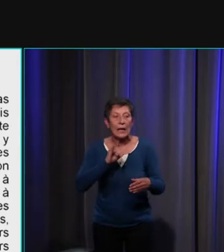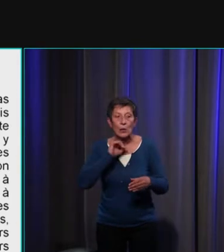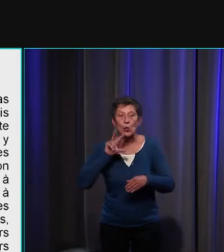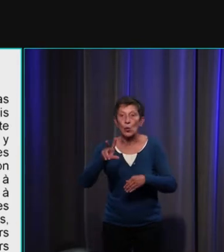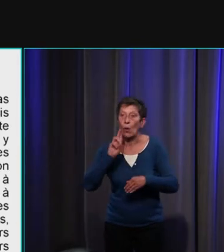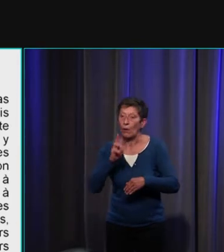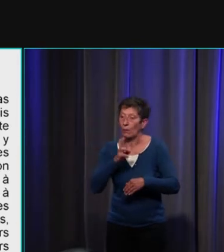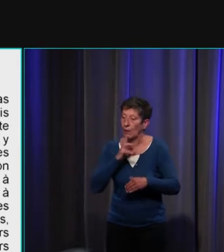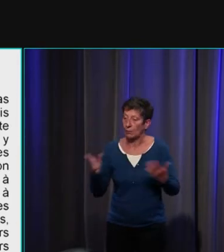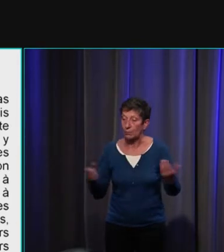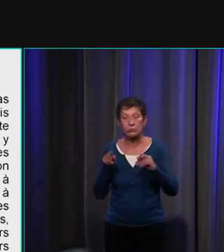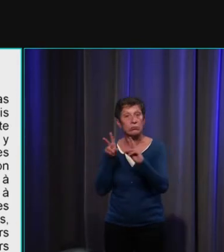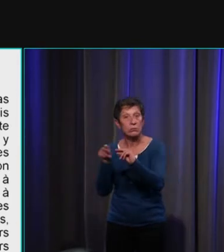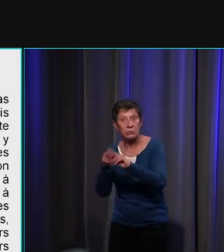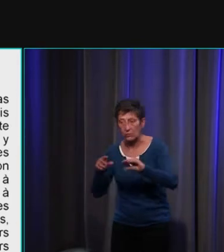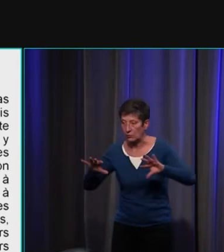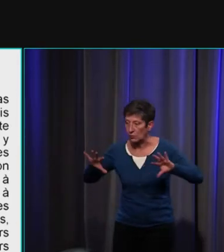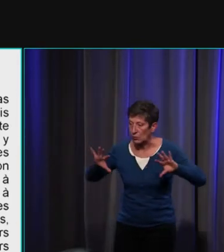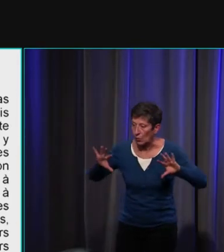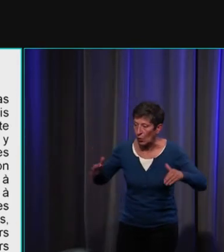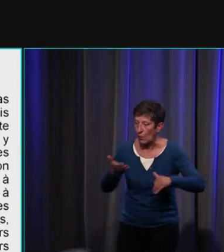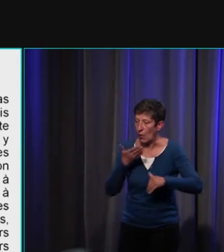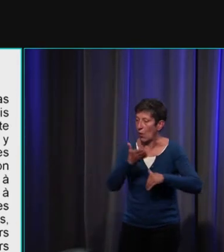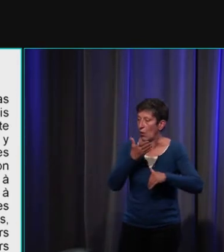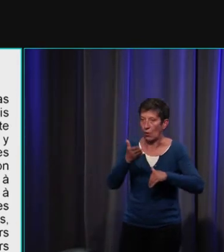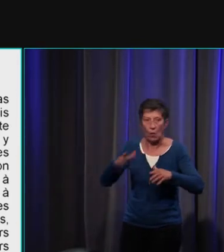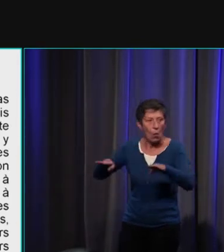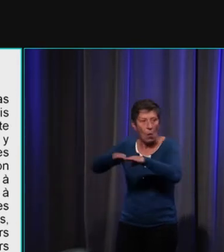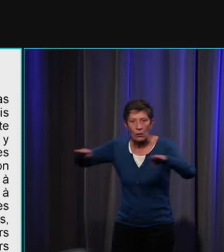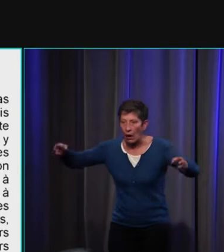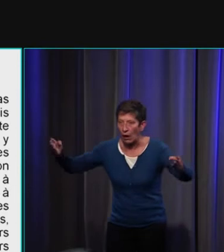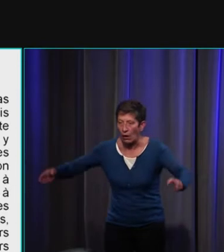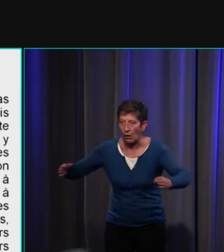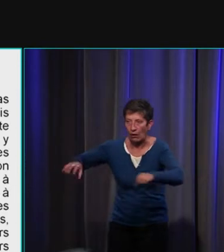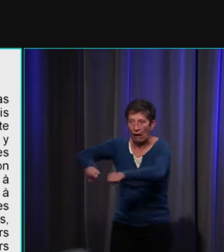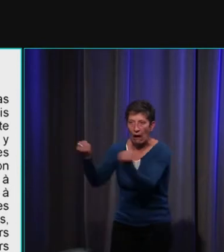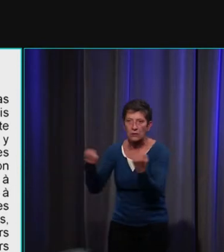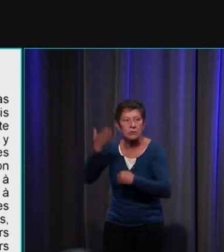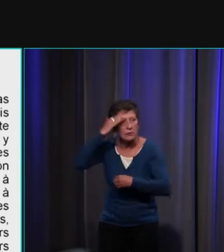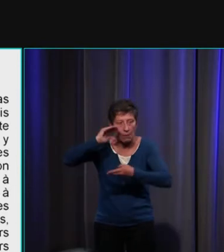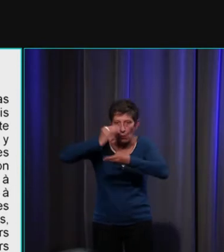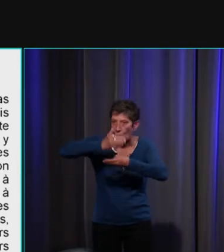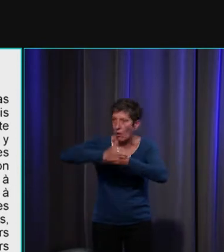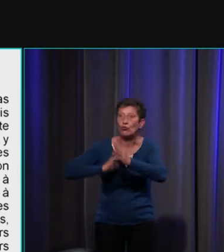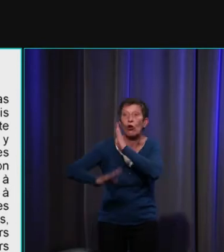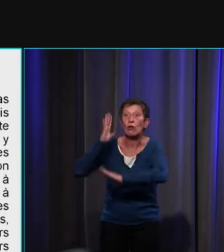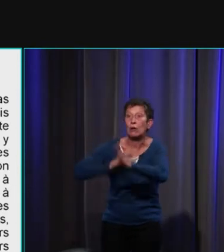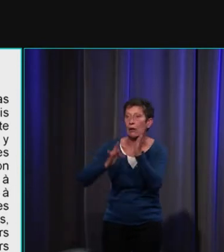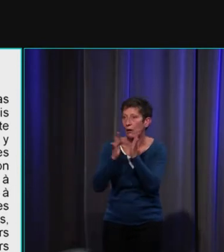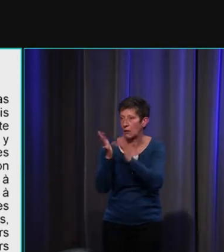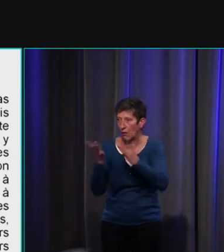il allait vers les hôtels il brisait les hôtels vous savez qu'au moyen-âge enfin dans l'antiquité chrétienne pour